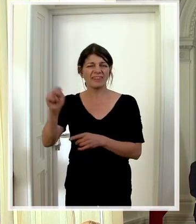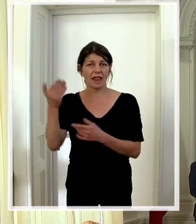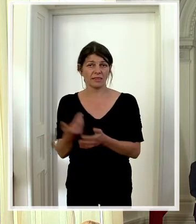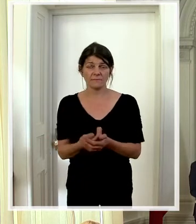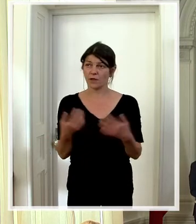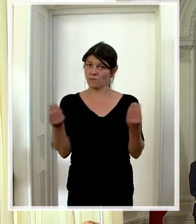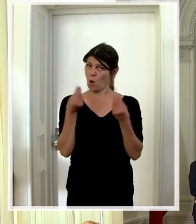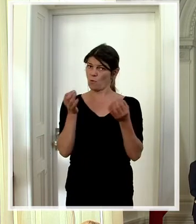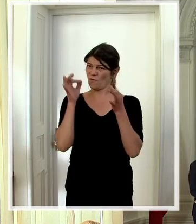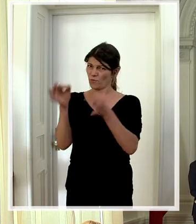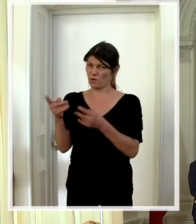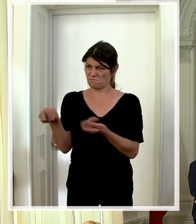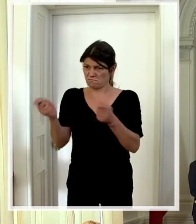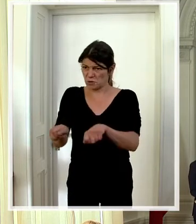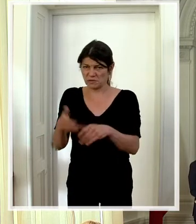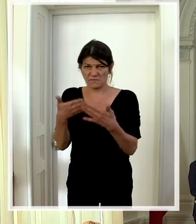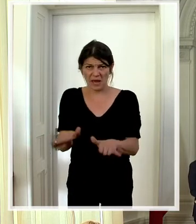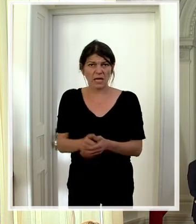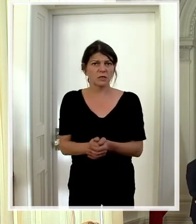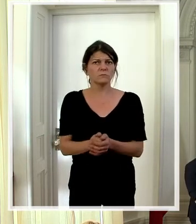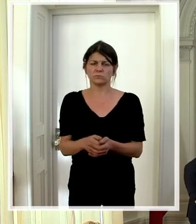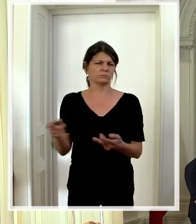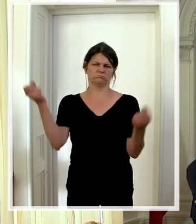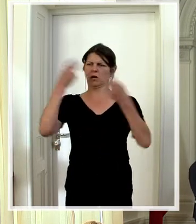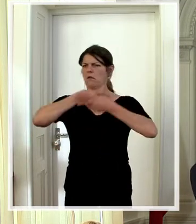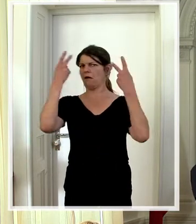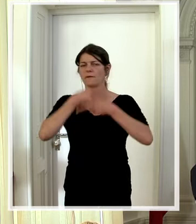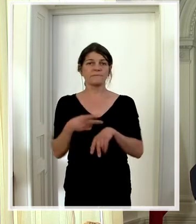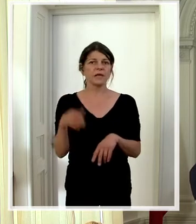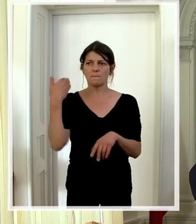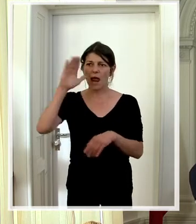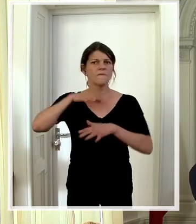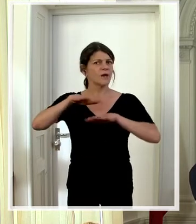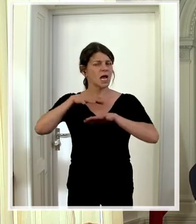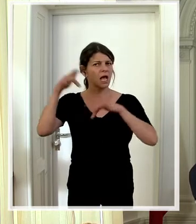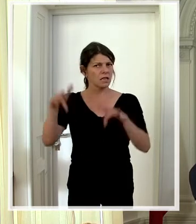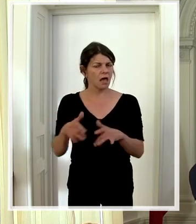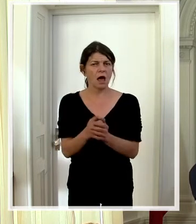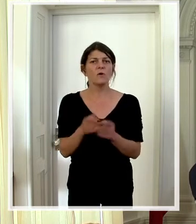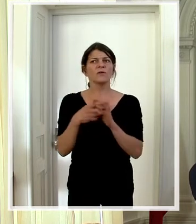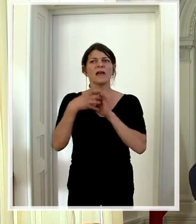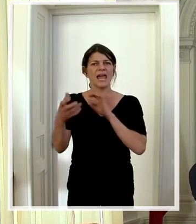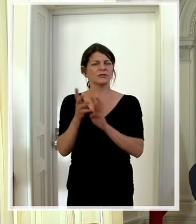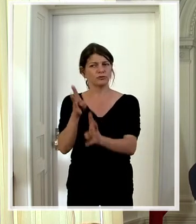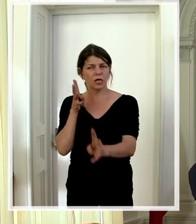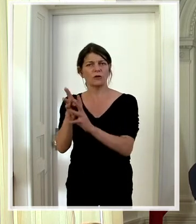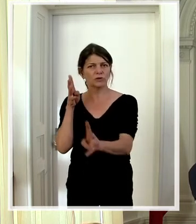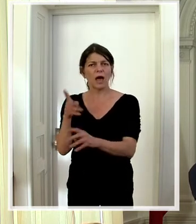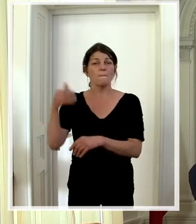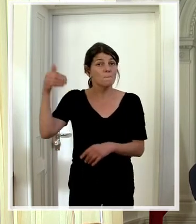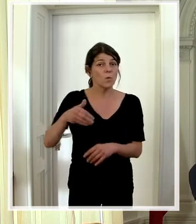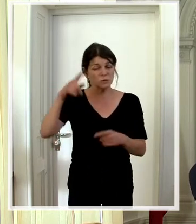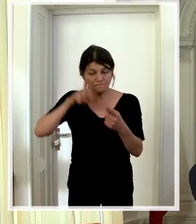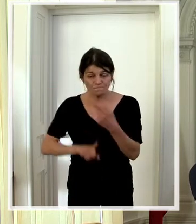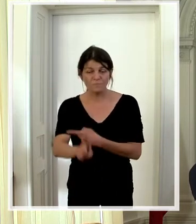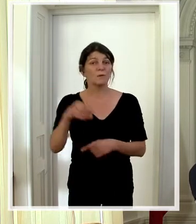praktisch beschlossen? Dort ist eigentlich unbestritten, dort gibt es mehr Verkehr und längere Stauzeiten. Dort muss es unten rein